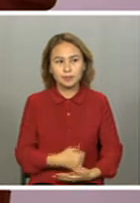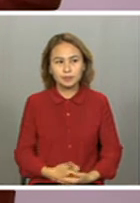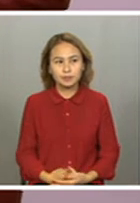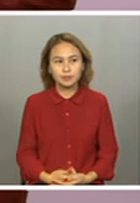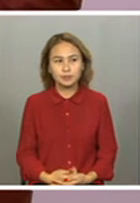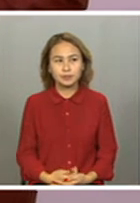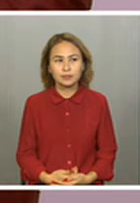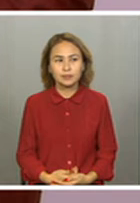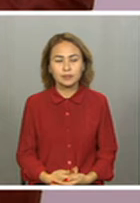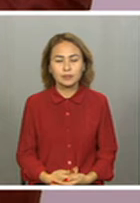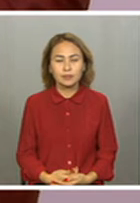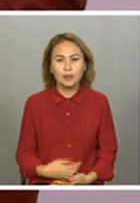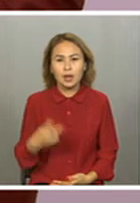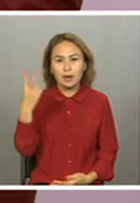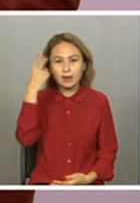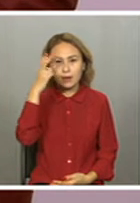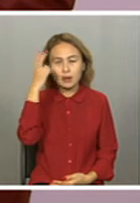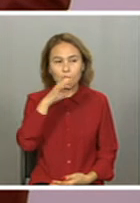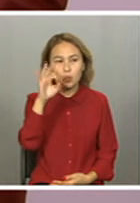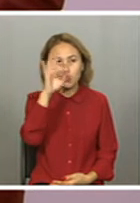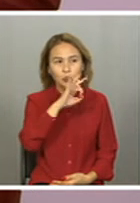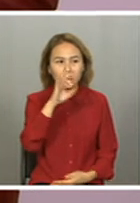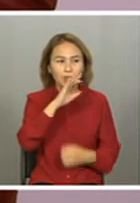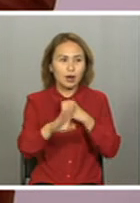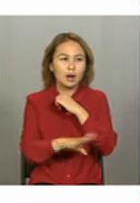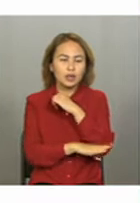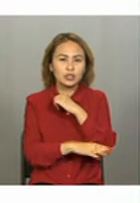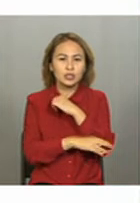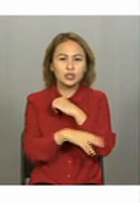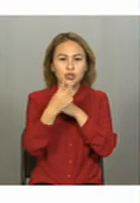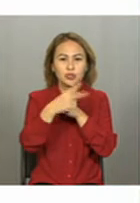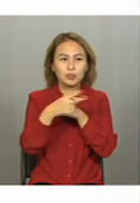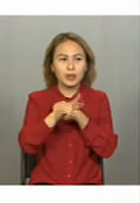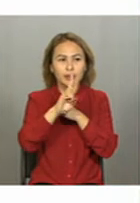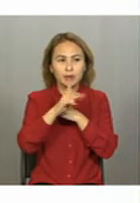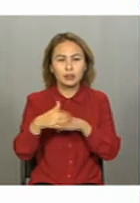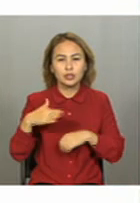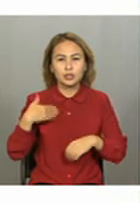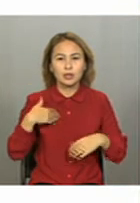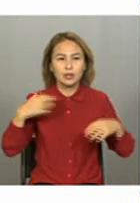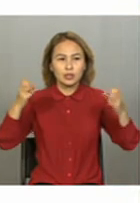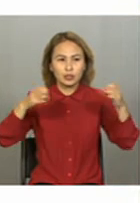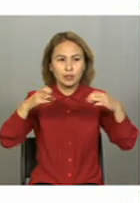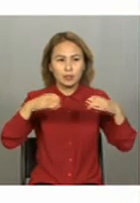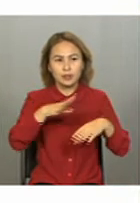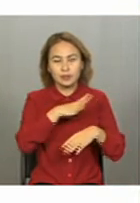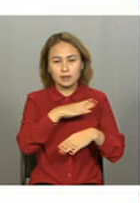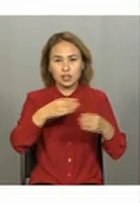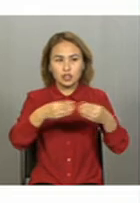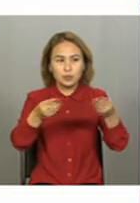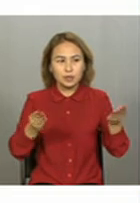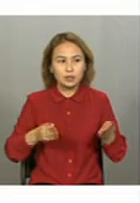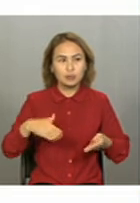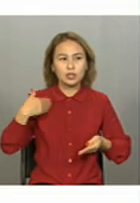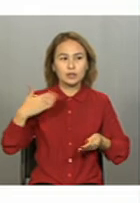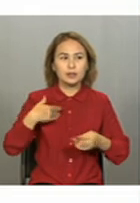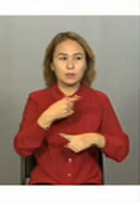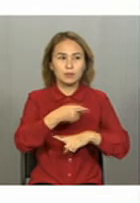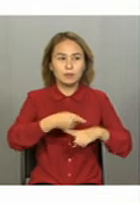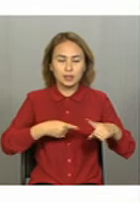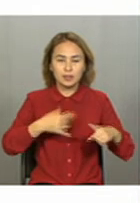орындайық. Қараөрік ағашынан 20 кг жеміс жинап алынды. ыдысқа жемістің